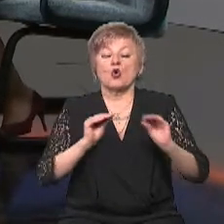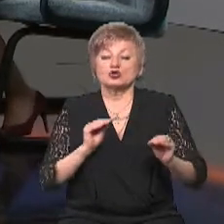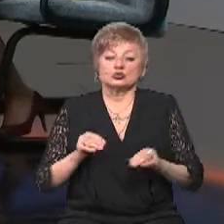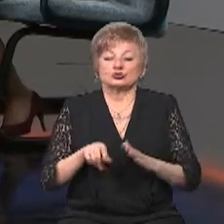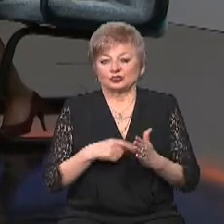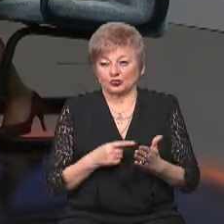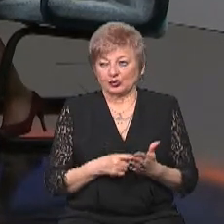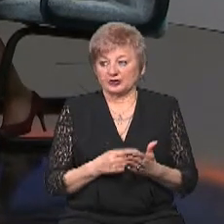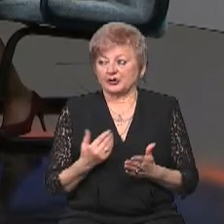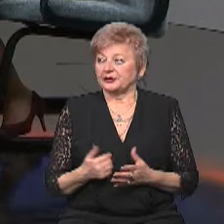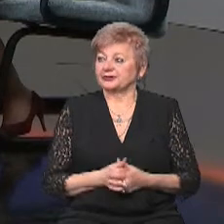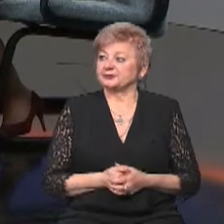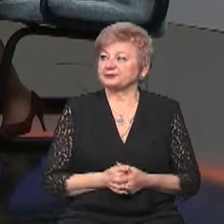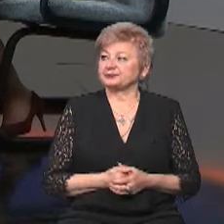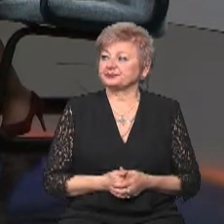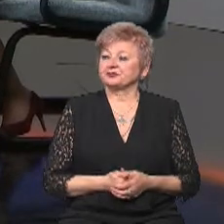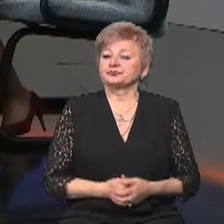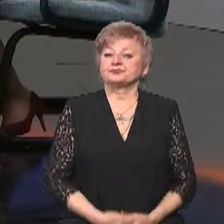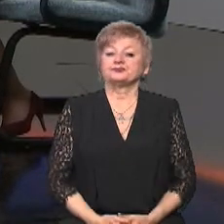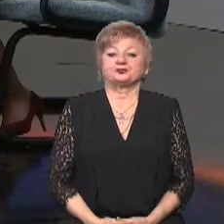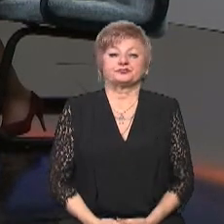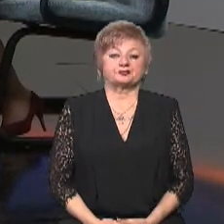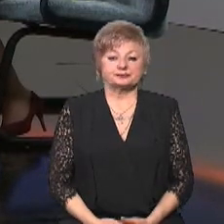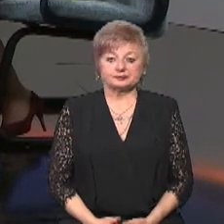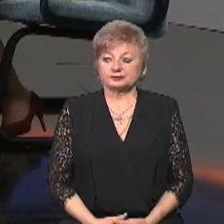міськради. Давайте послухаємо його коментар.